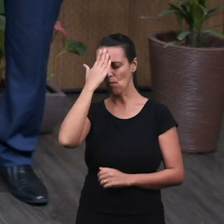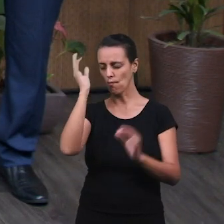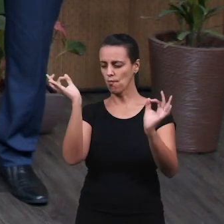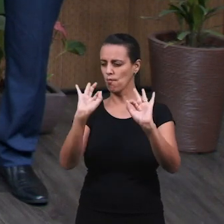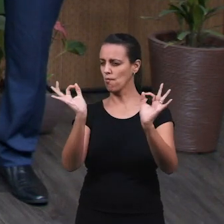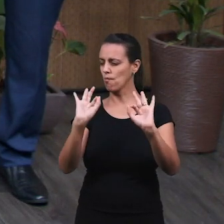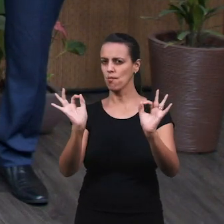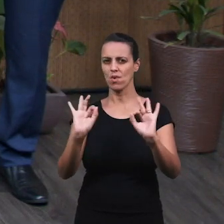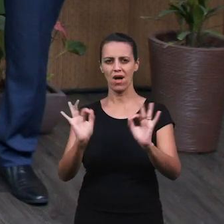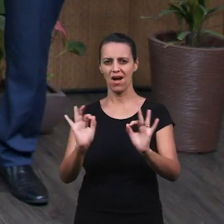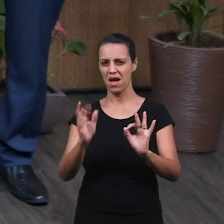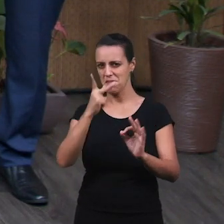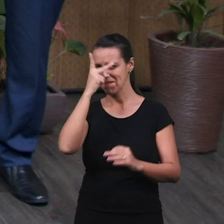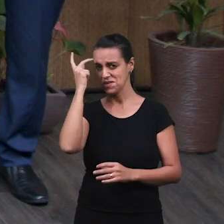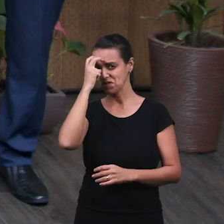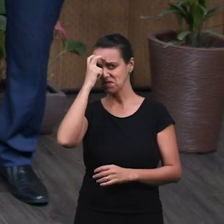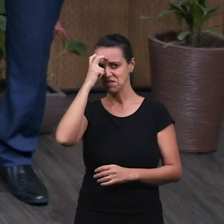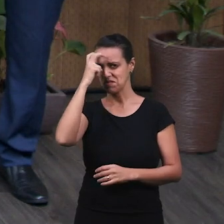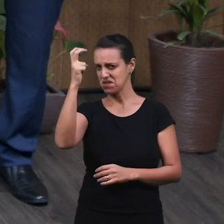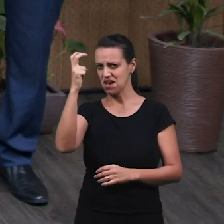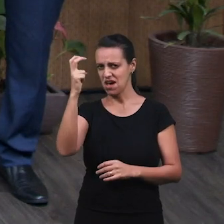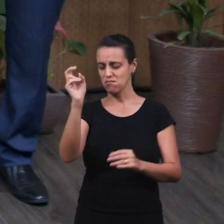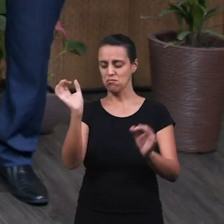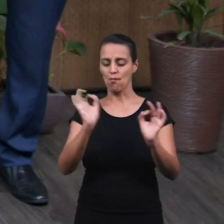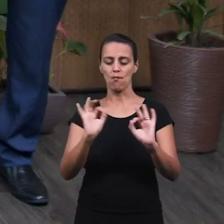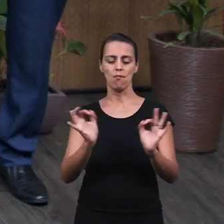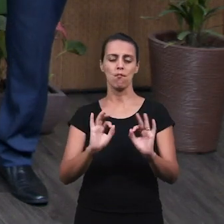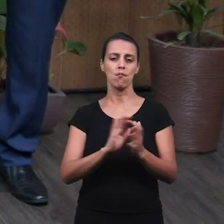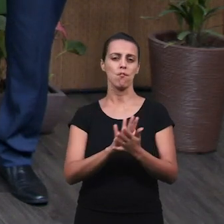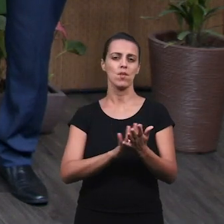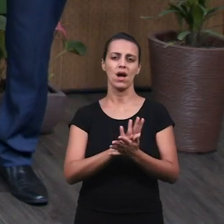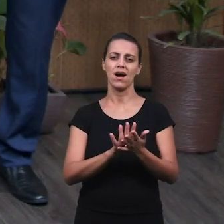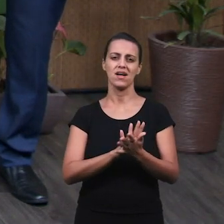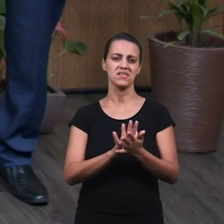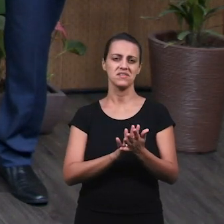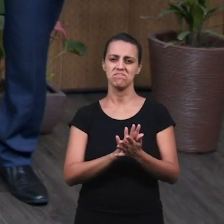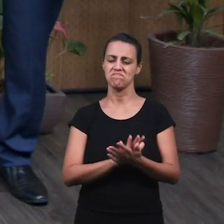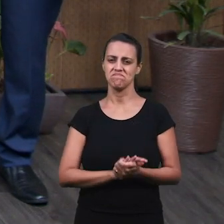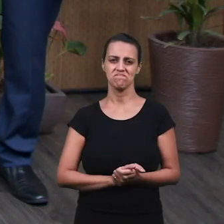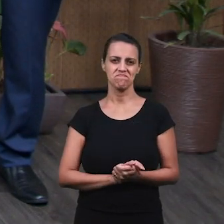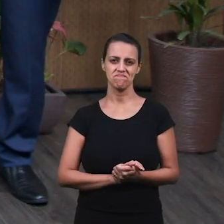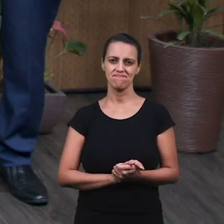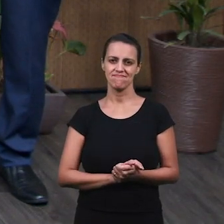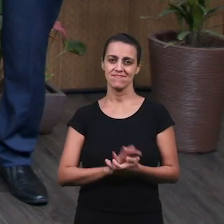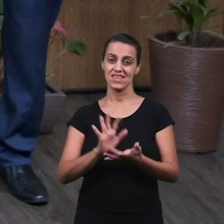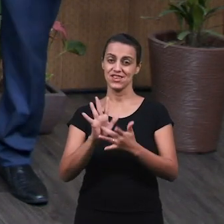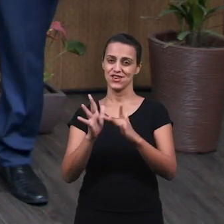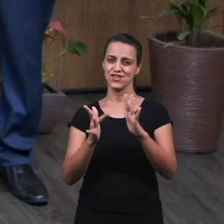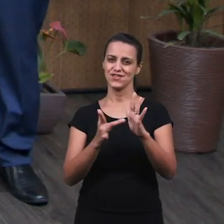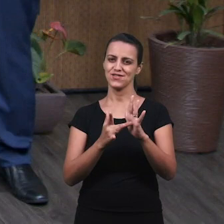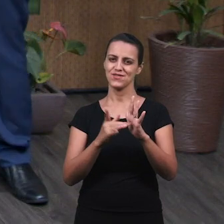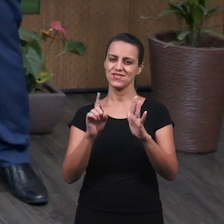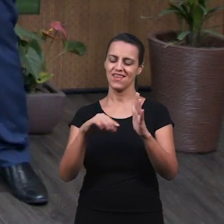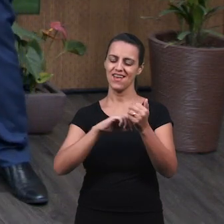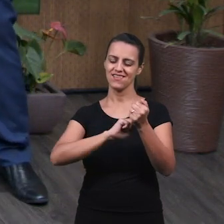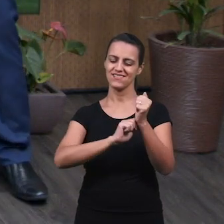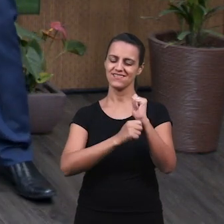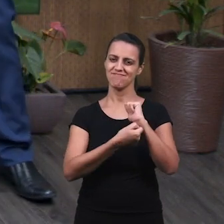savants et sages n'ont pas réussi à discerner. Jésus est le mystère qui était